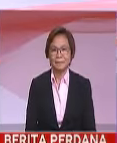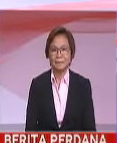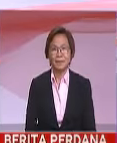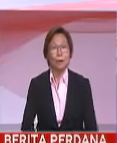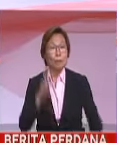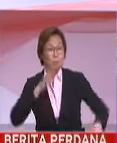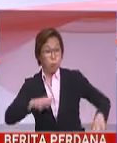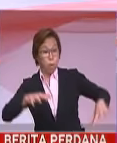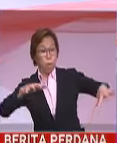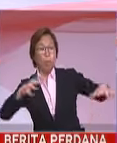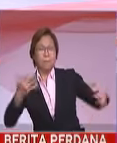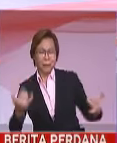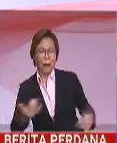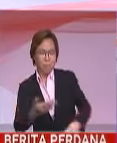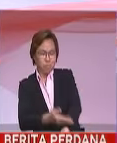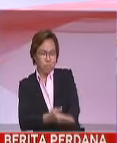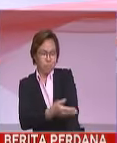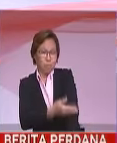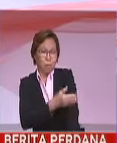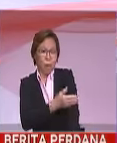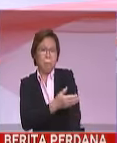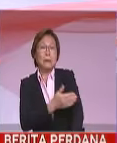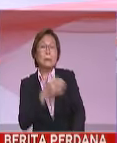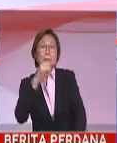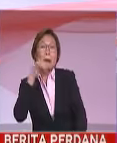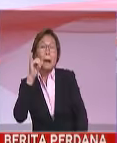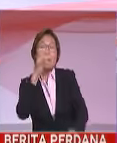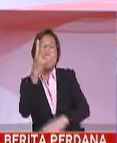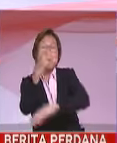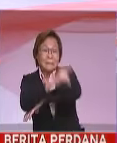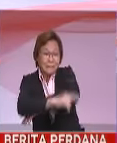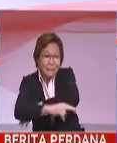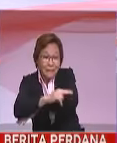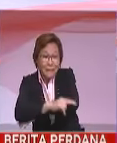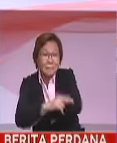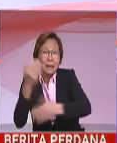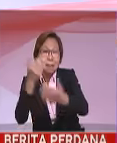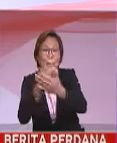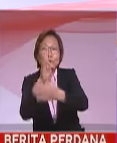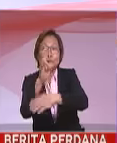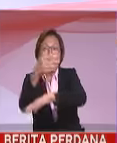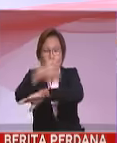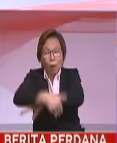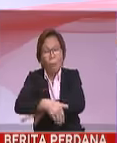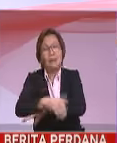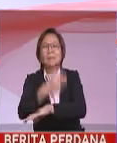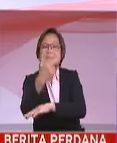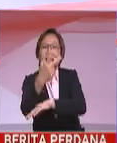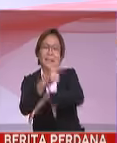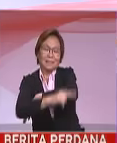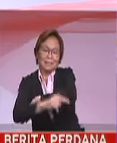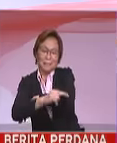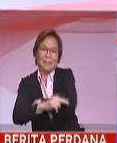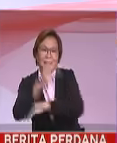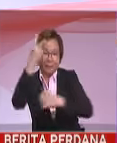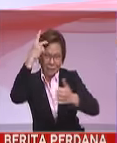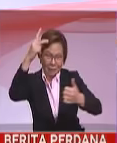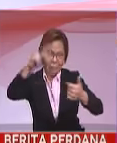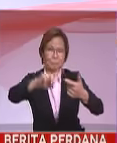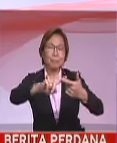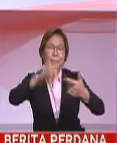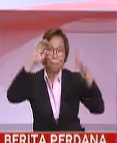Keadaan banjir semakin pulih. Berbanding semalam, empat negeri setakat 7 malam tadi hanya 3 negeri iaitu